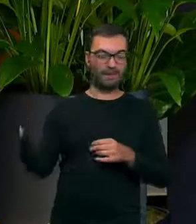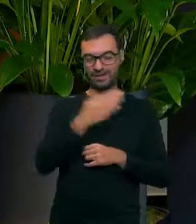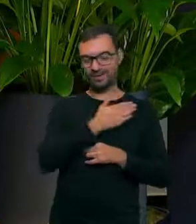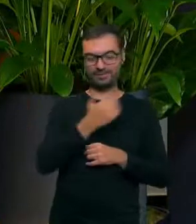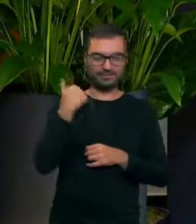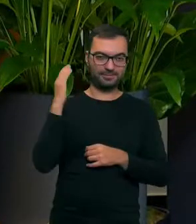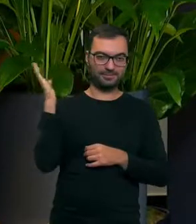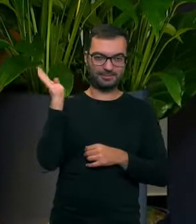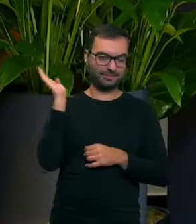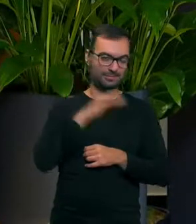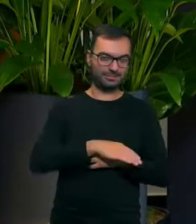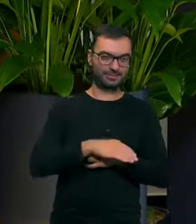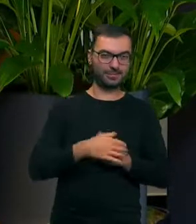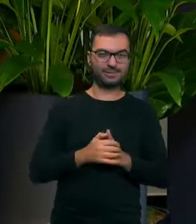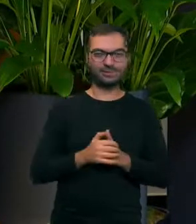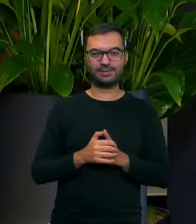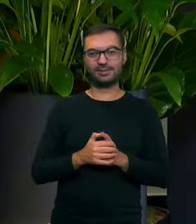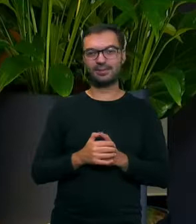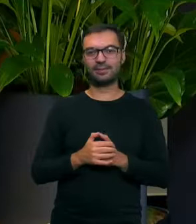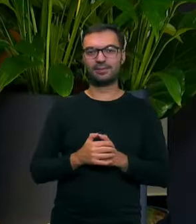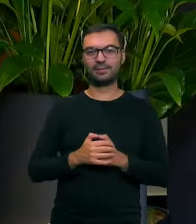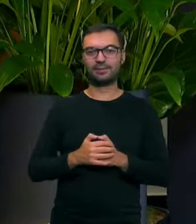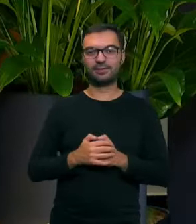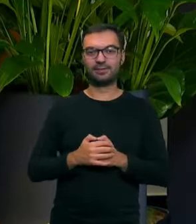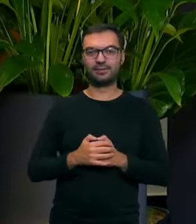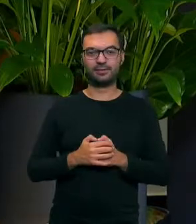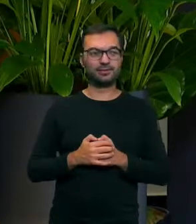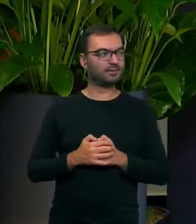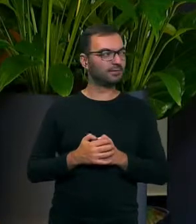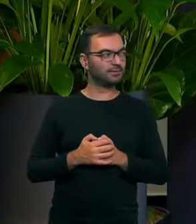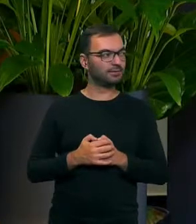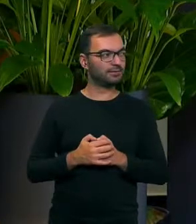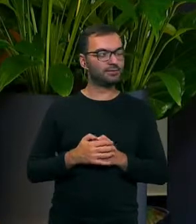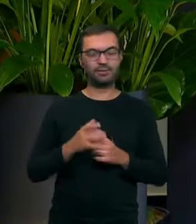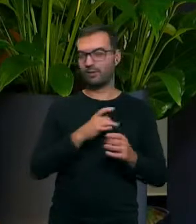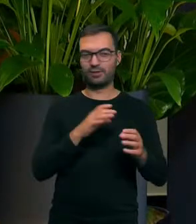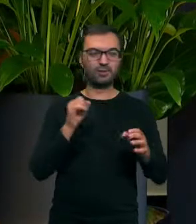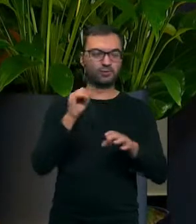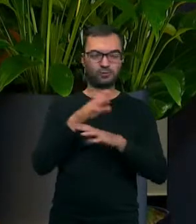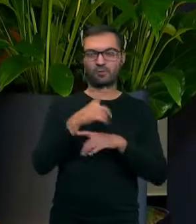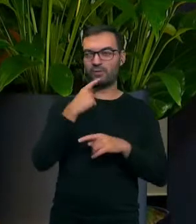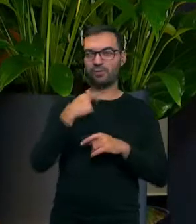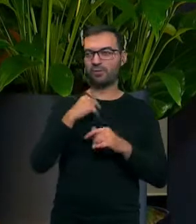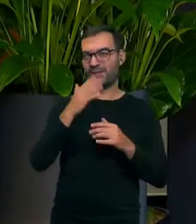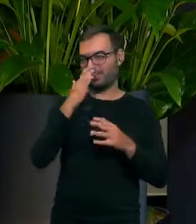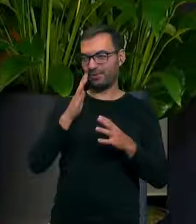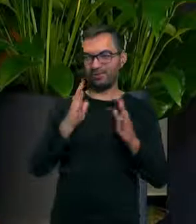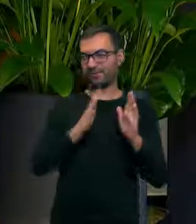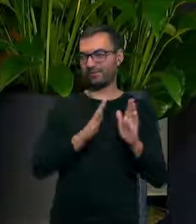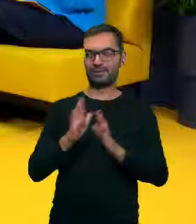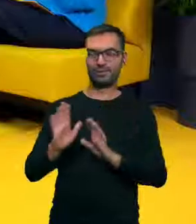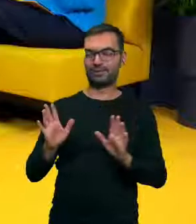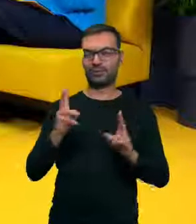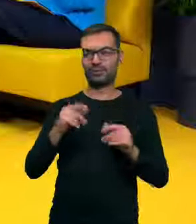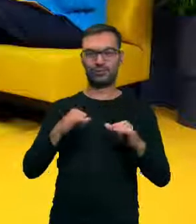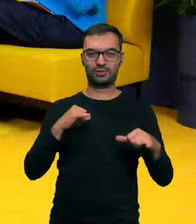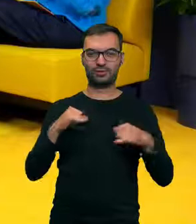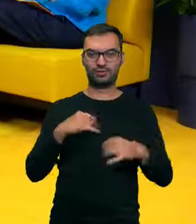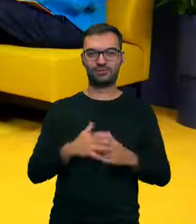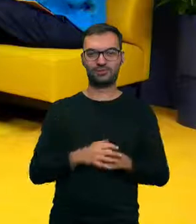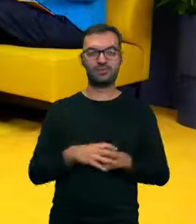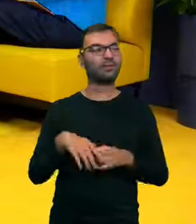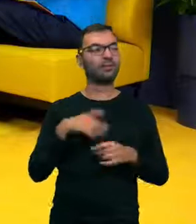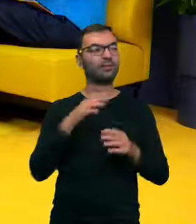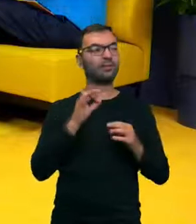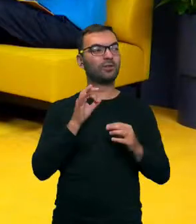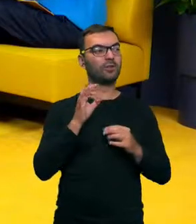liścia i to tak, no. Ustawił po prostu relację od początku Jacek. Tak. Tak. Tomek,